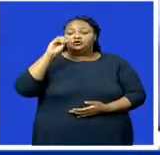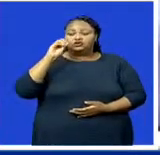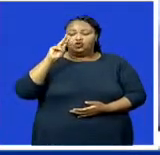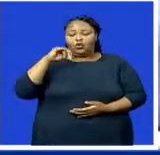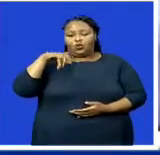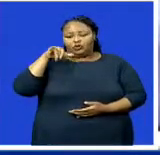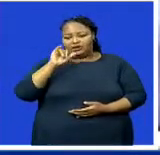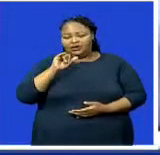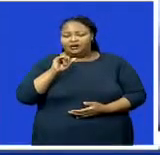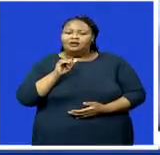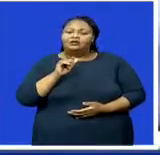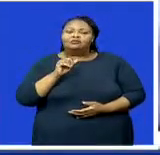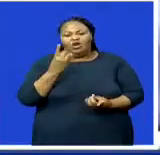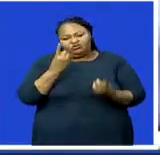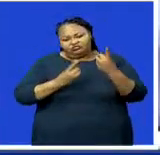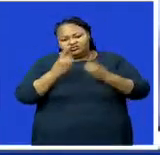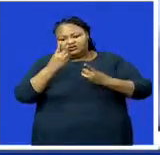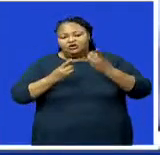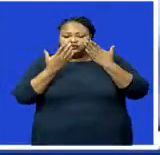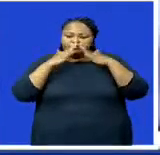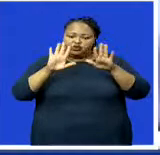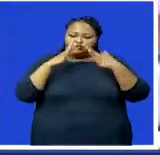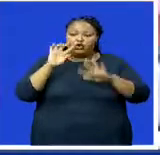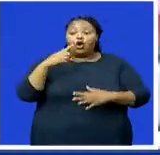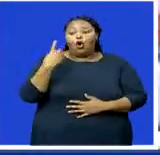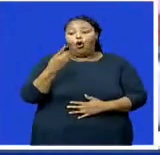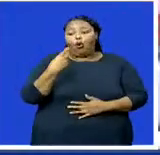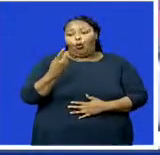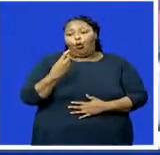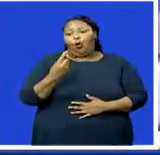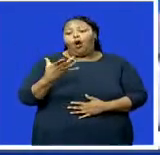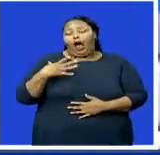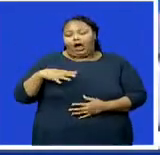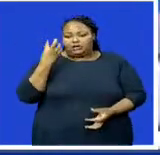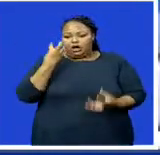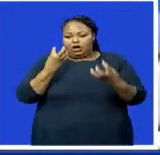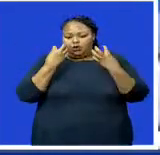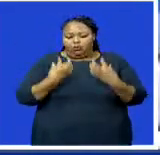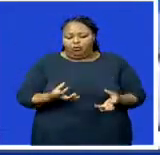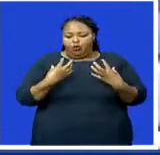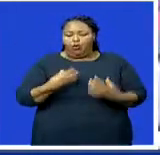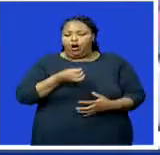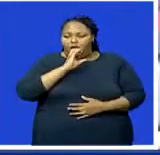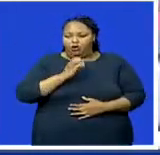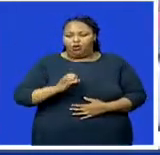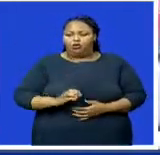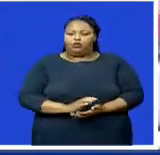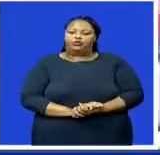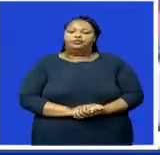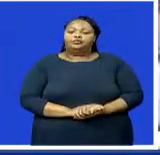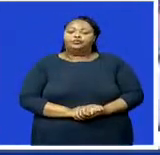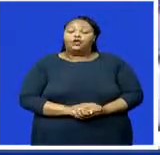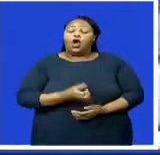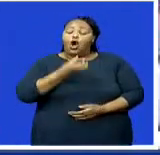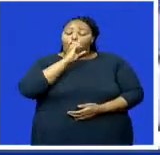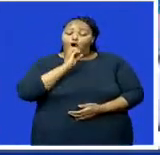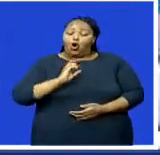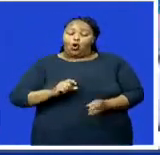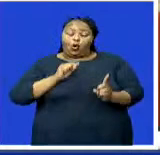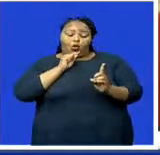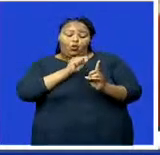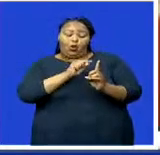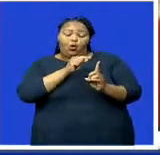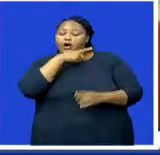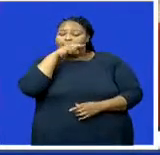lokhona lana lomunye lo Swele lomdzala ngagogo. Asatibongela gogo uthe uswele imilomo leyinkulungwane ikakhulu